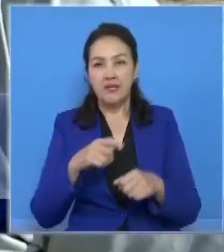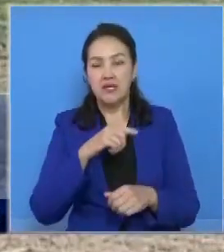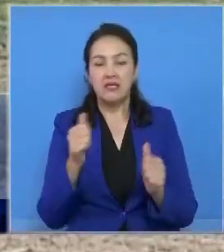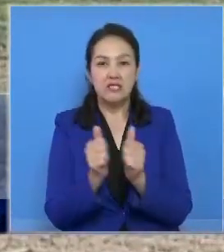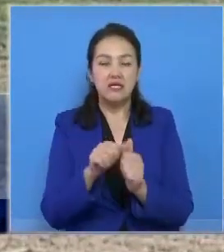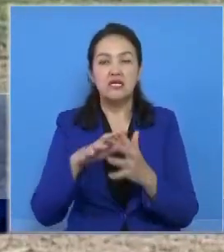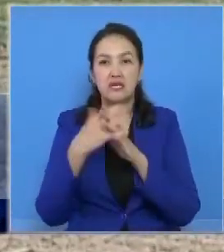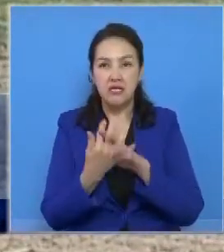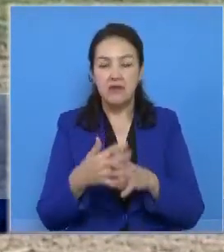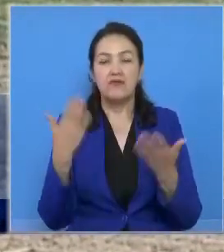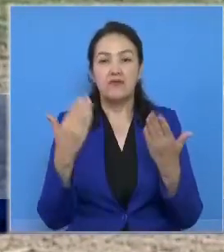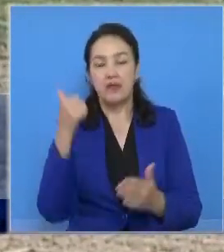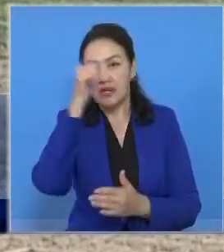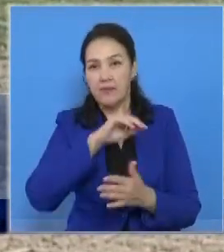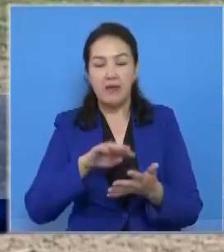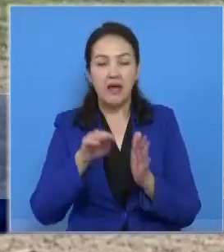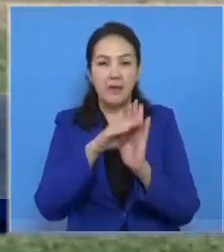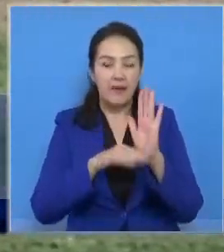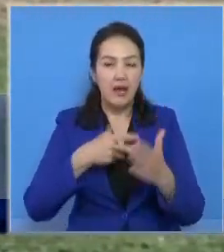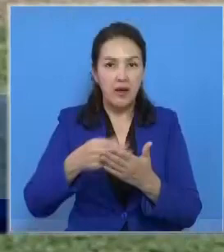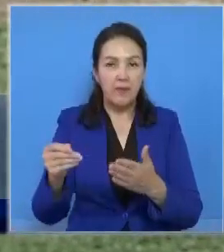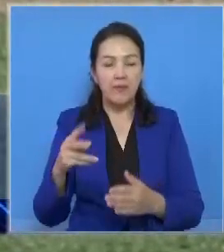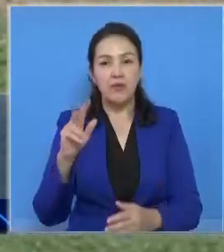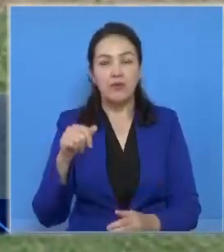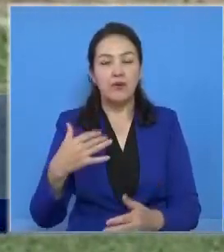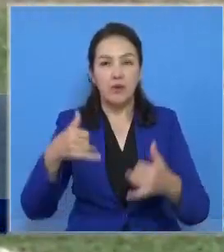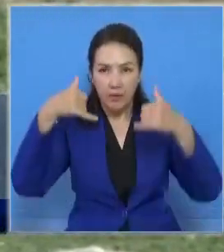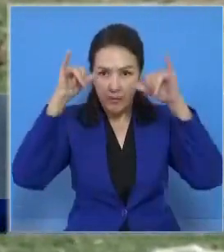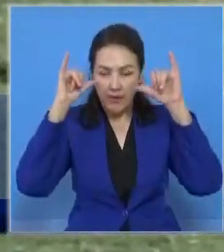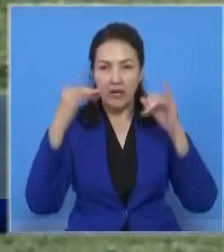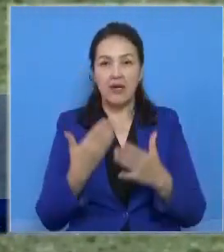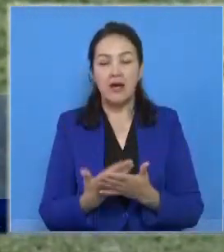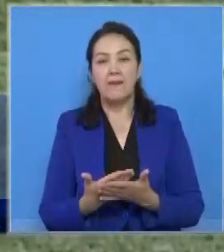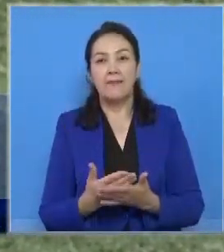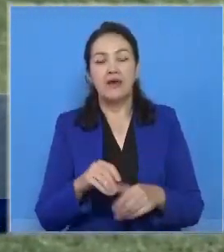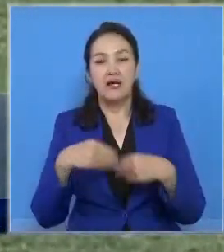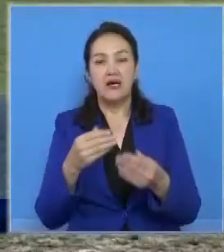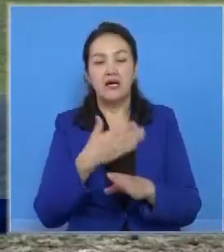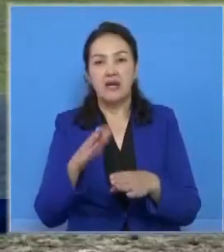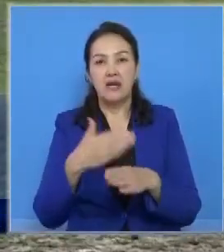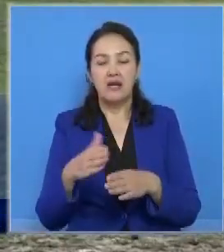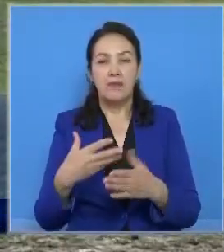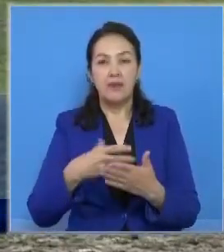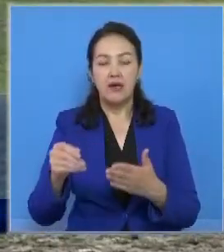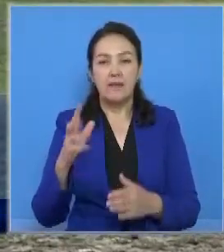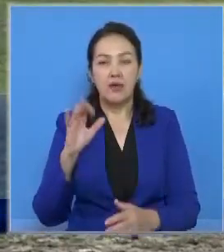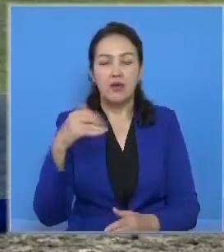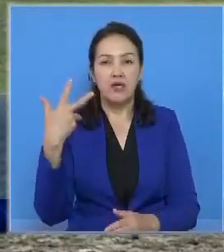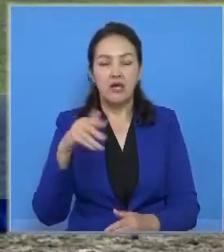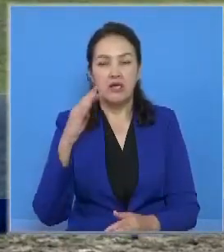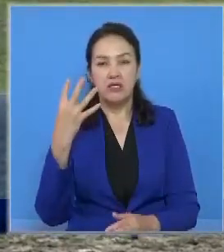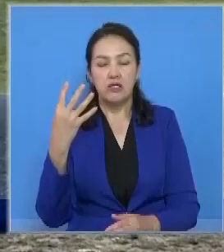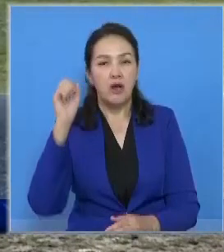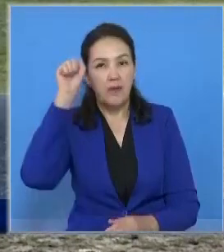села. В этом году по району в рамках госпрограмм закуплено около 200 голов крупного рогатого скота. Выдано кредитов на приобретение